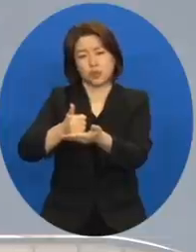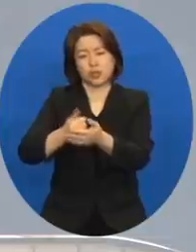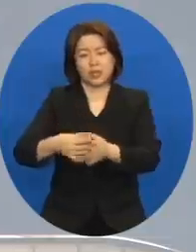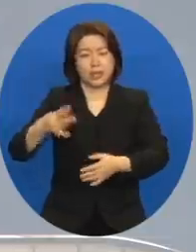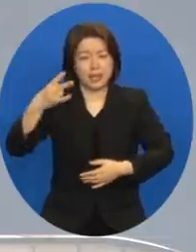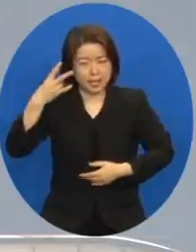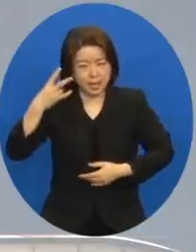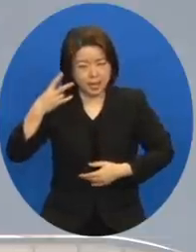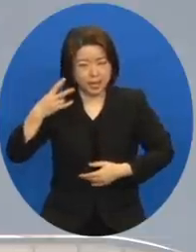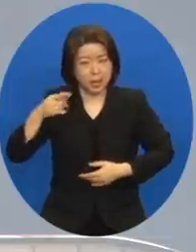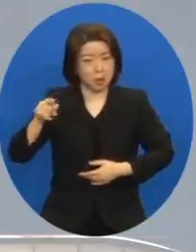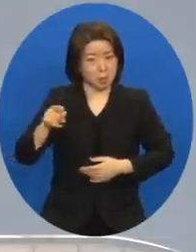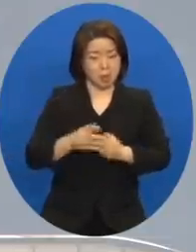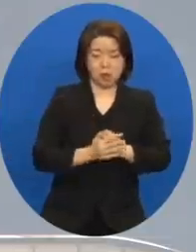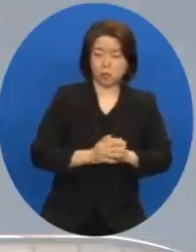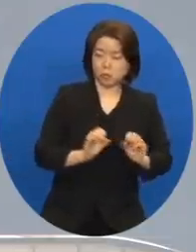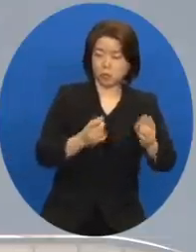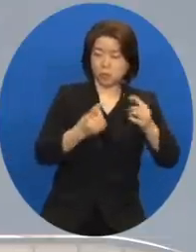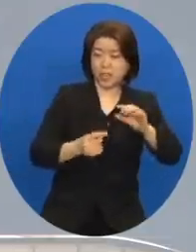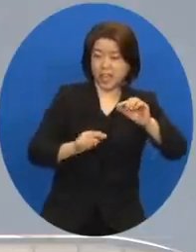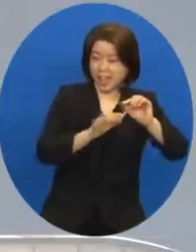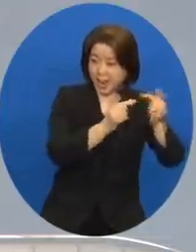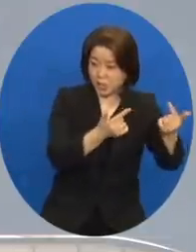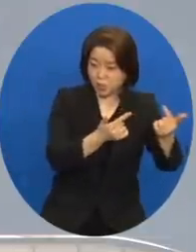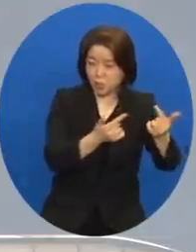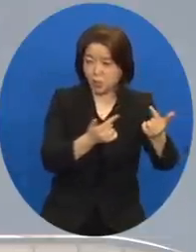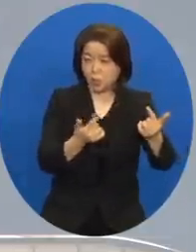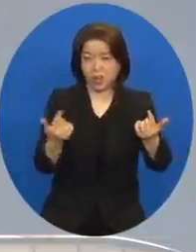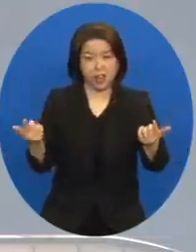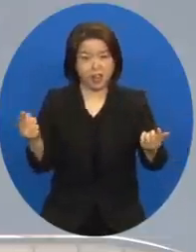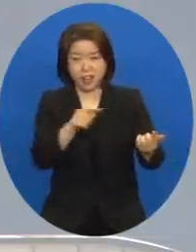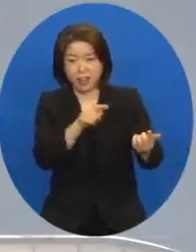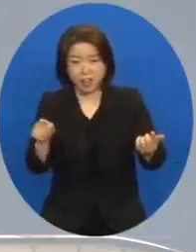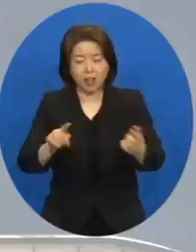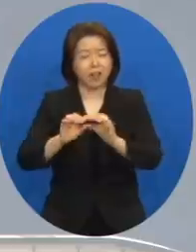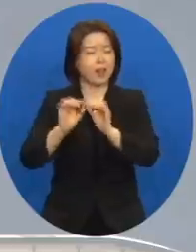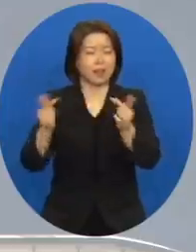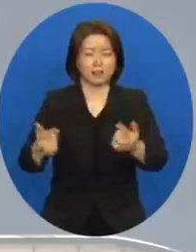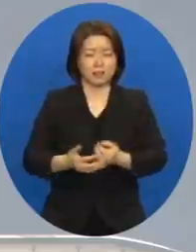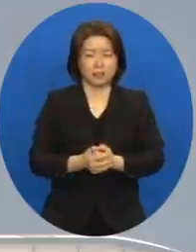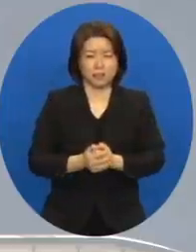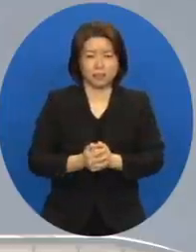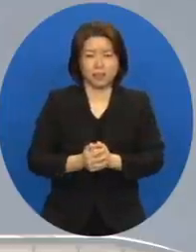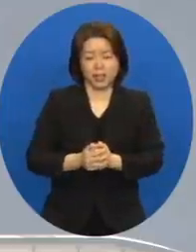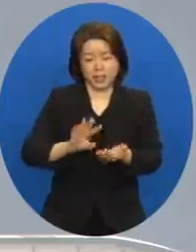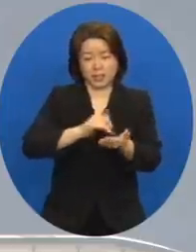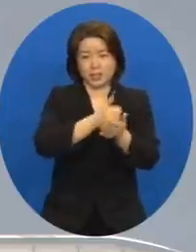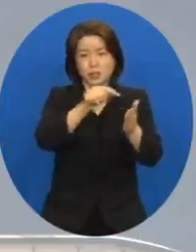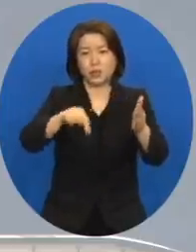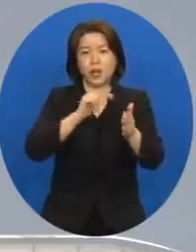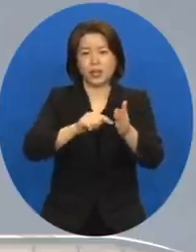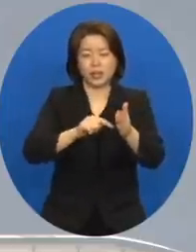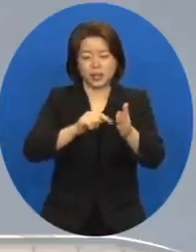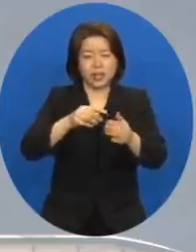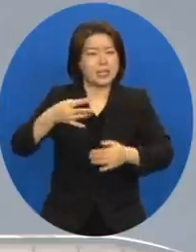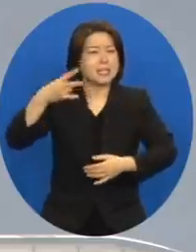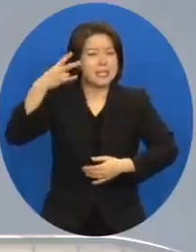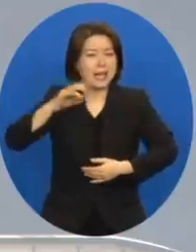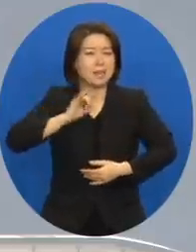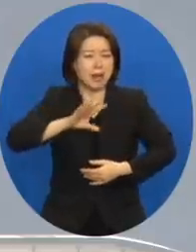얘도 되셨다 가 동시에 아니오 도 되신 분이 아니었습니다 그리스도 안에는 예만 있을